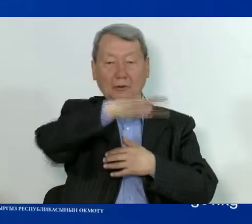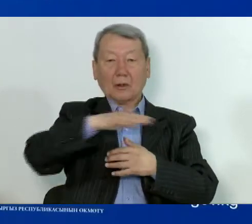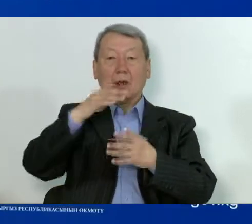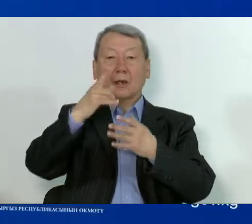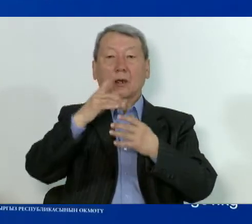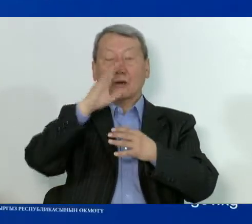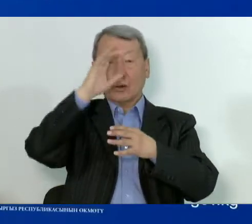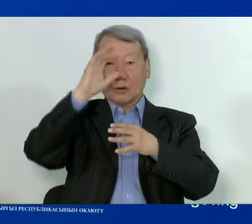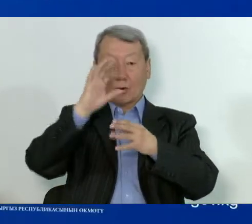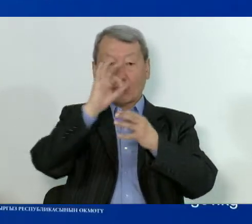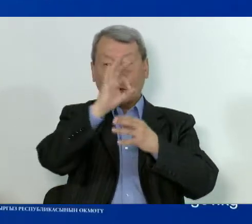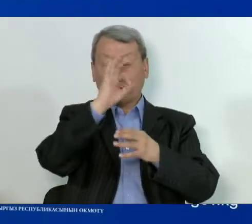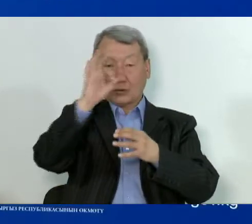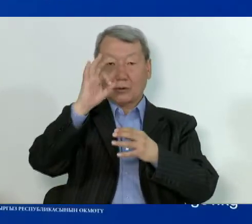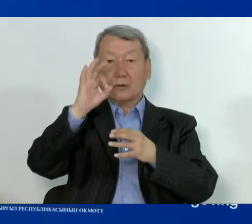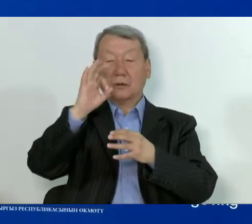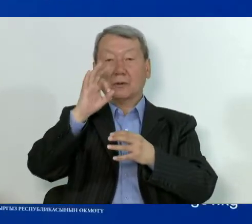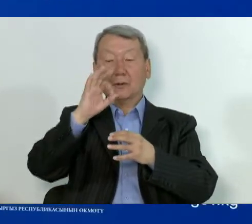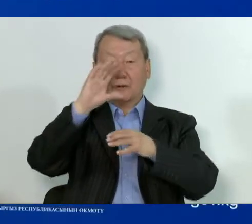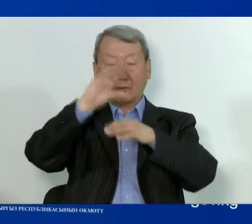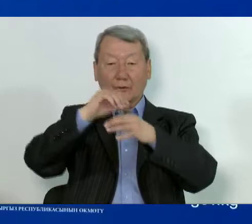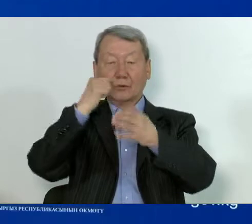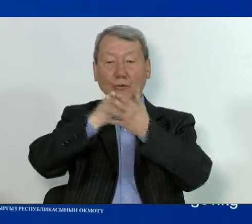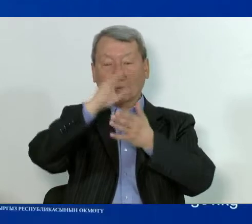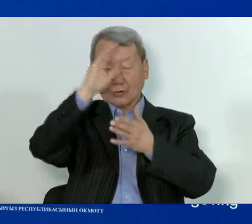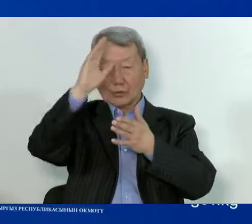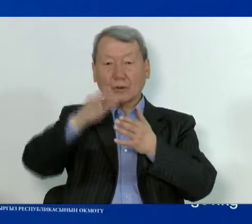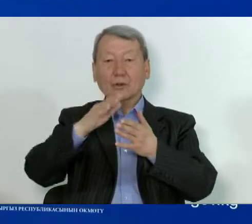Күндүзгү саат 07:00 кечки саат